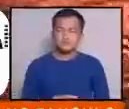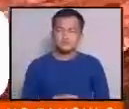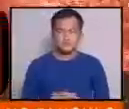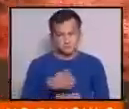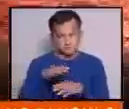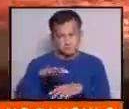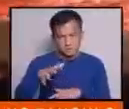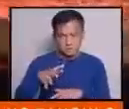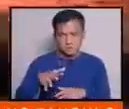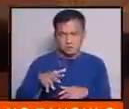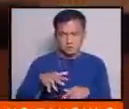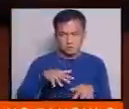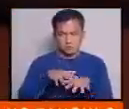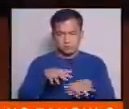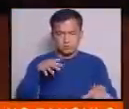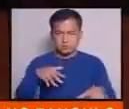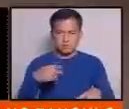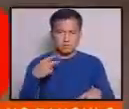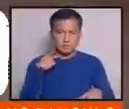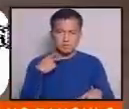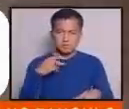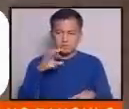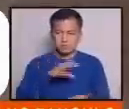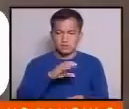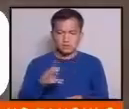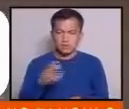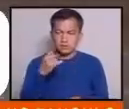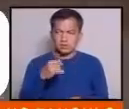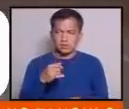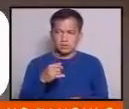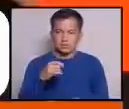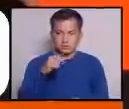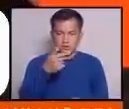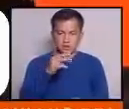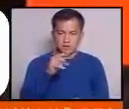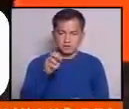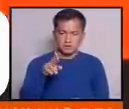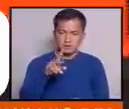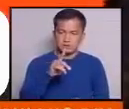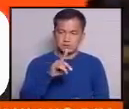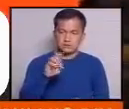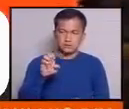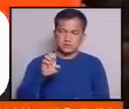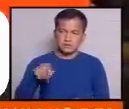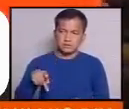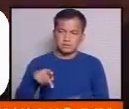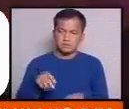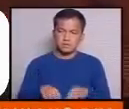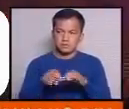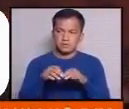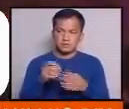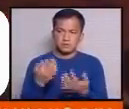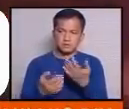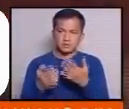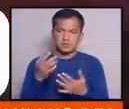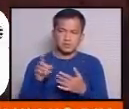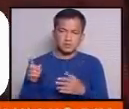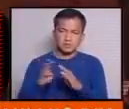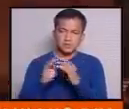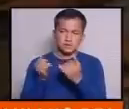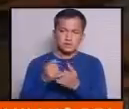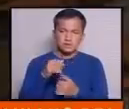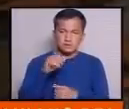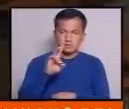Bahagya namang nagsikip ang trapiko sa Caloocan dahil sa gutter deep na baha. Nagkasunog pa sa isang residential compound sa Barangay